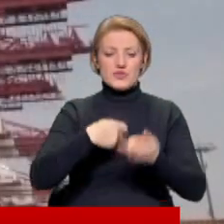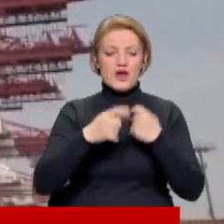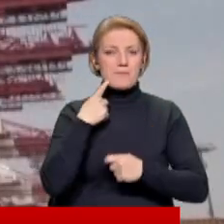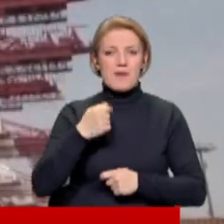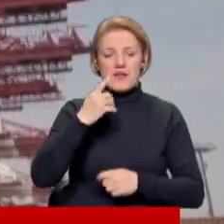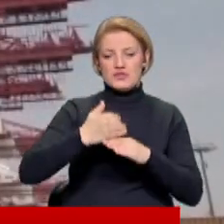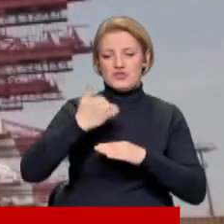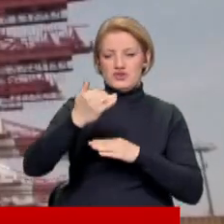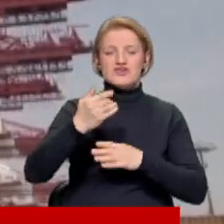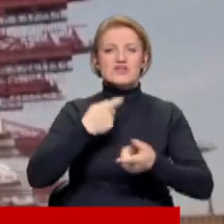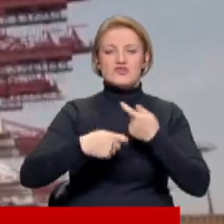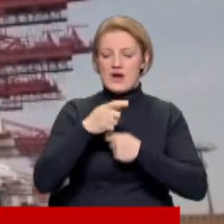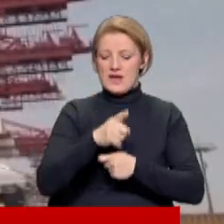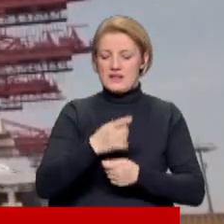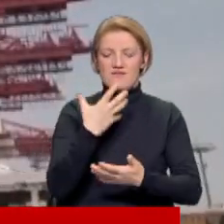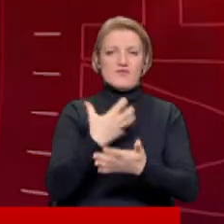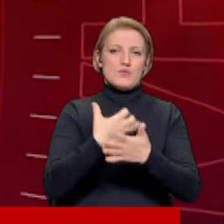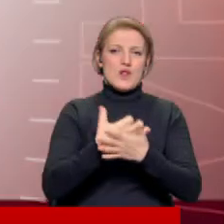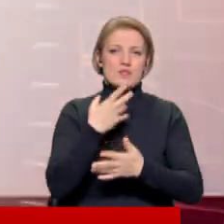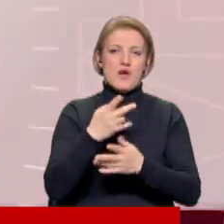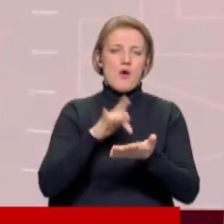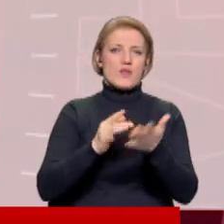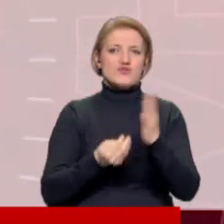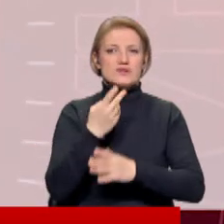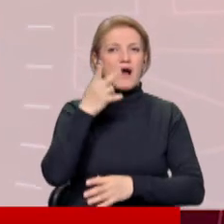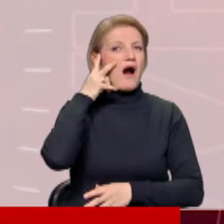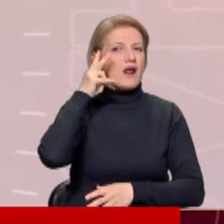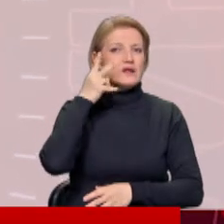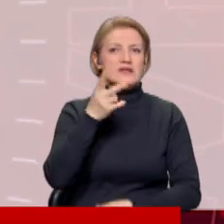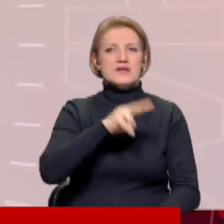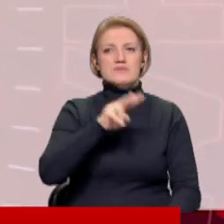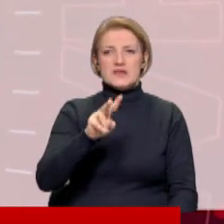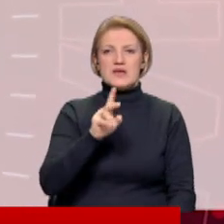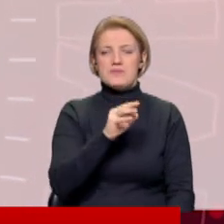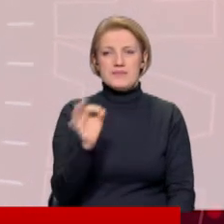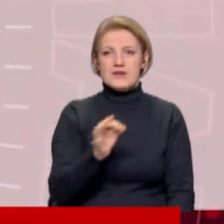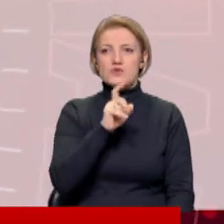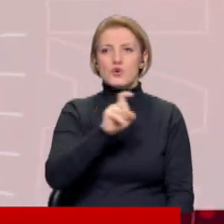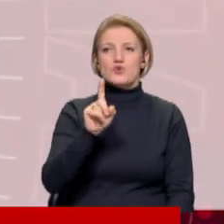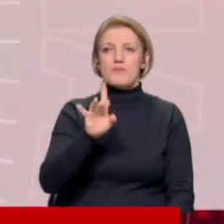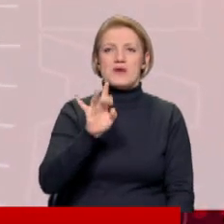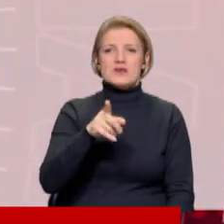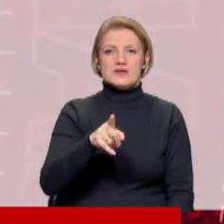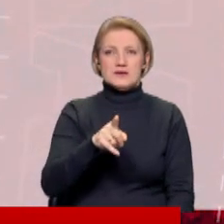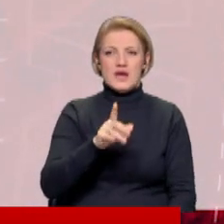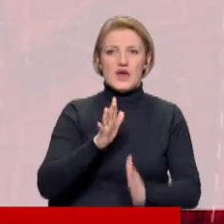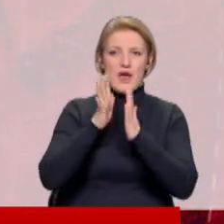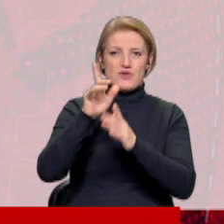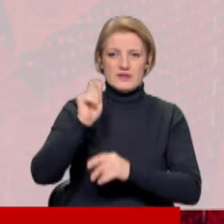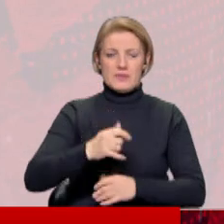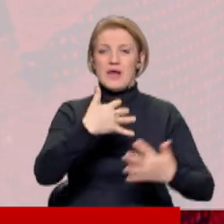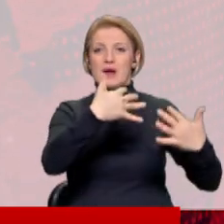Bakanlığı dış ticaret veri bülteninde ortaya çıktı Aralıkta 22 milyar 915 milyon dolarlık ihracat yapılırken